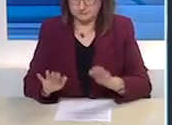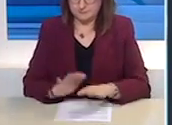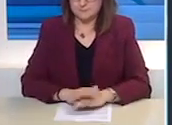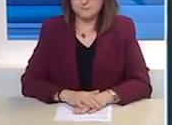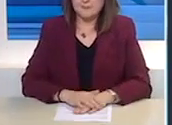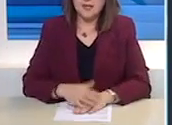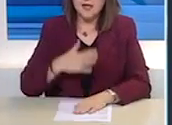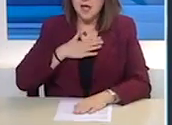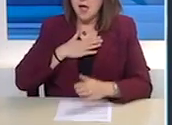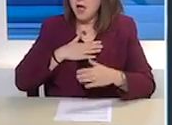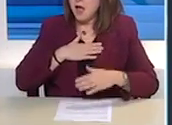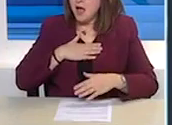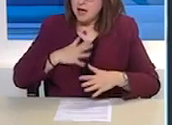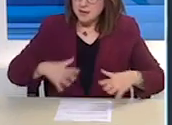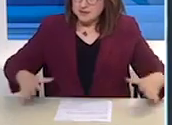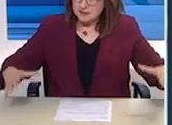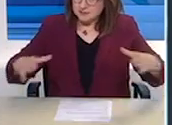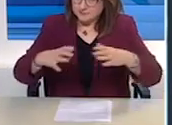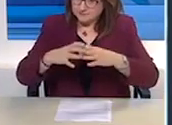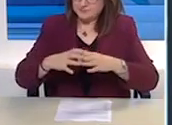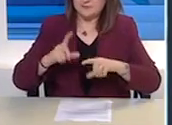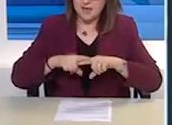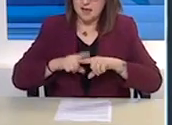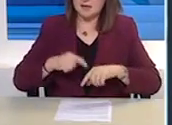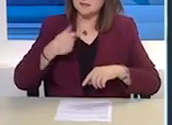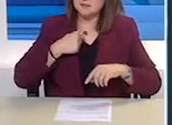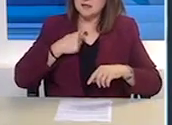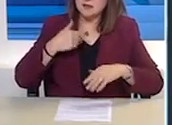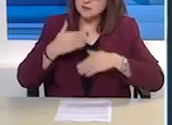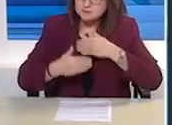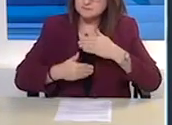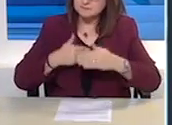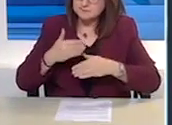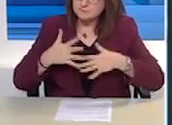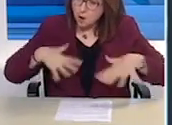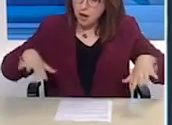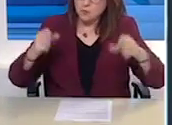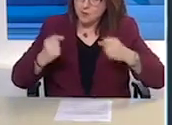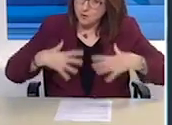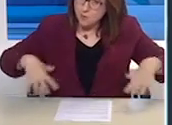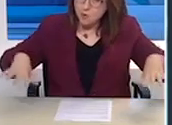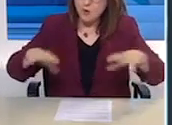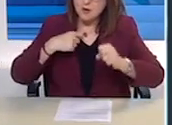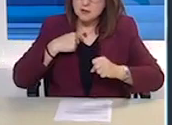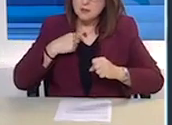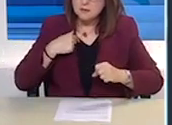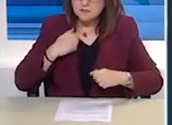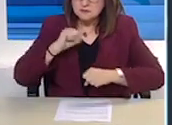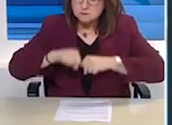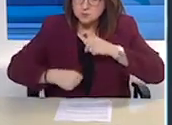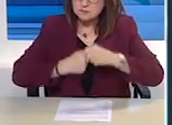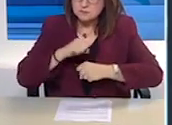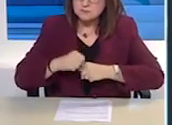μου συμπολίτες, συνεχίζουμε την προσπάθεια. Είναι πλέον αντιληπτό ότι ένας στόχος δίχως σχέδιο είναι μια απλή ευχή. Και